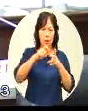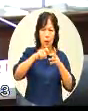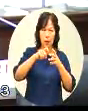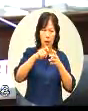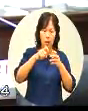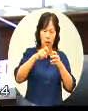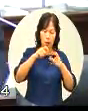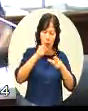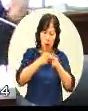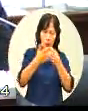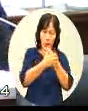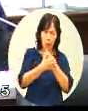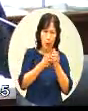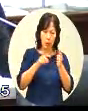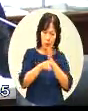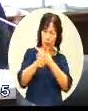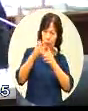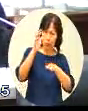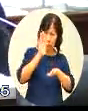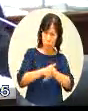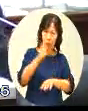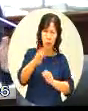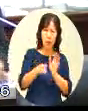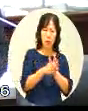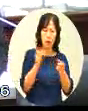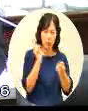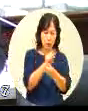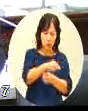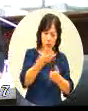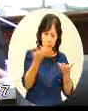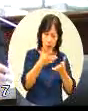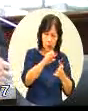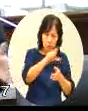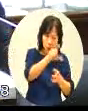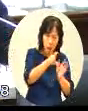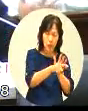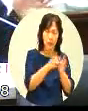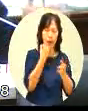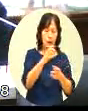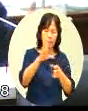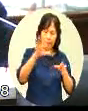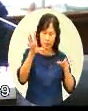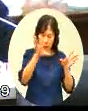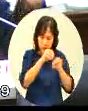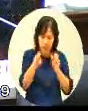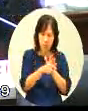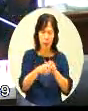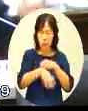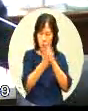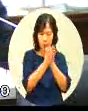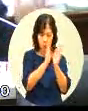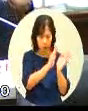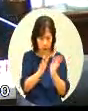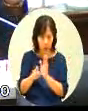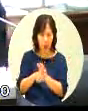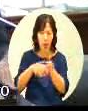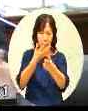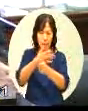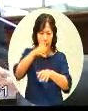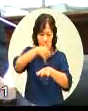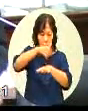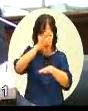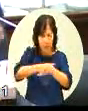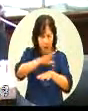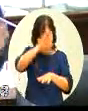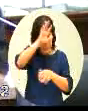希望他能够去把这样的一个议题，登革的议题，能够把他的资源能够把它整合，让这个登革的一个问